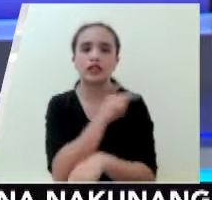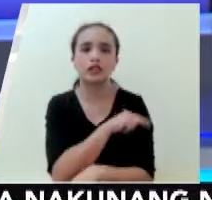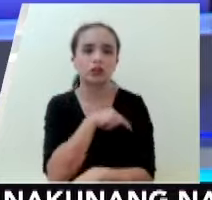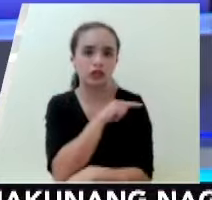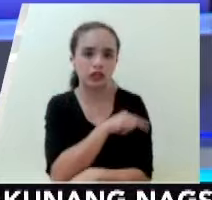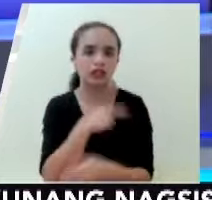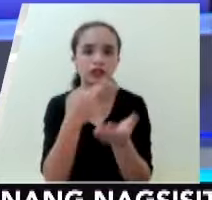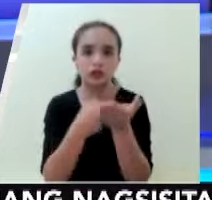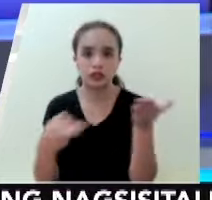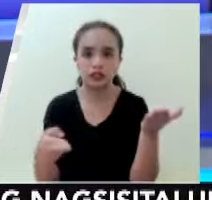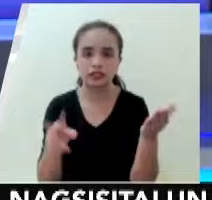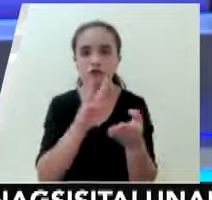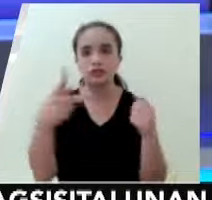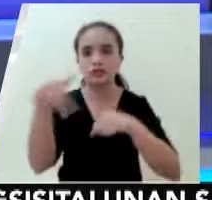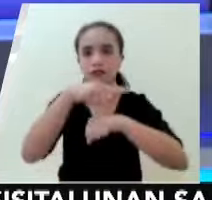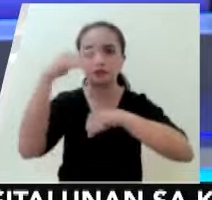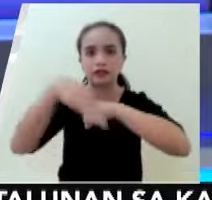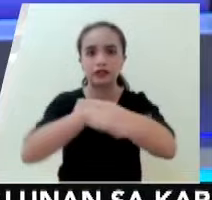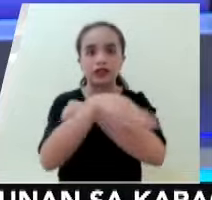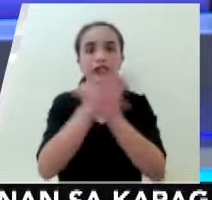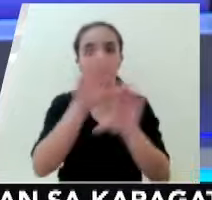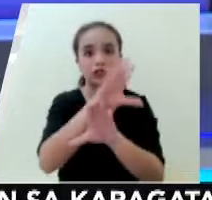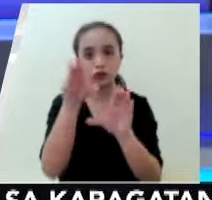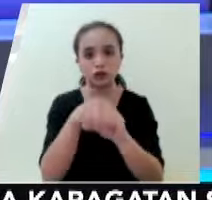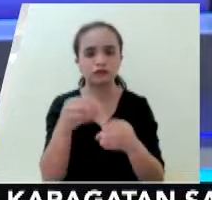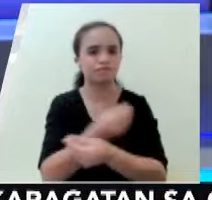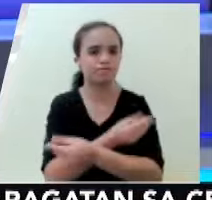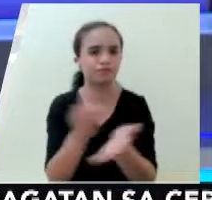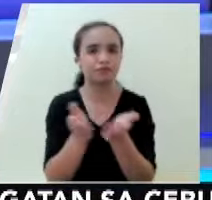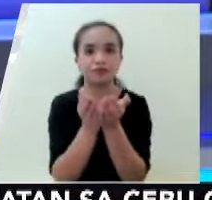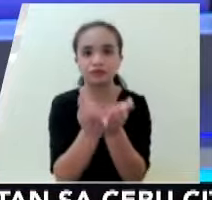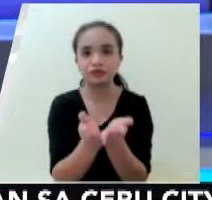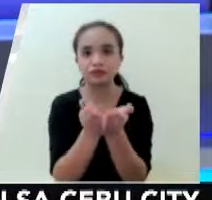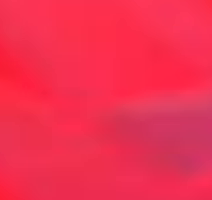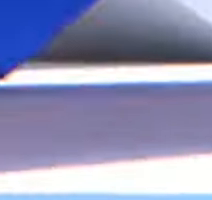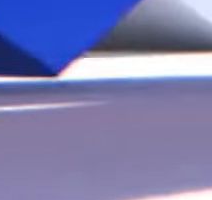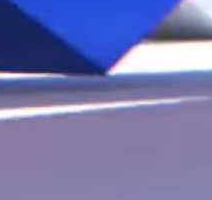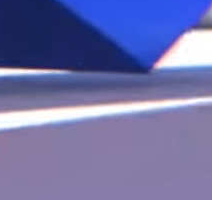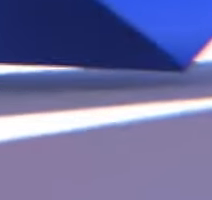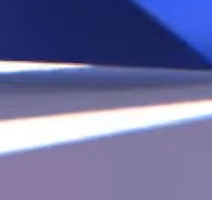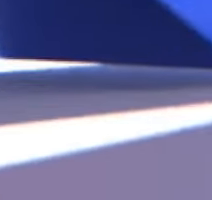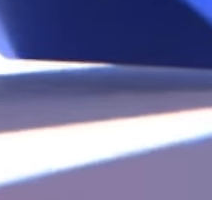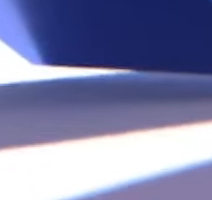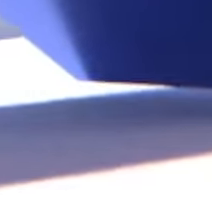Bahagi niyan ang pamimigay ng bangka sa mga mangingisda. At nakatutok si Rafi Timas.